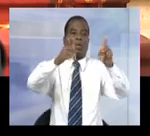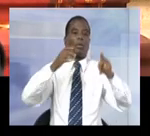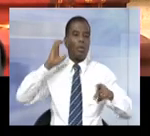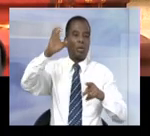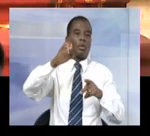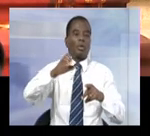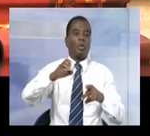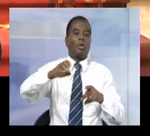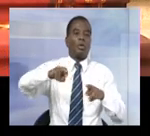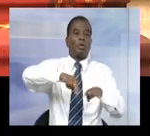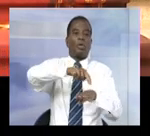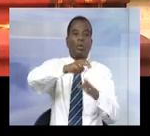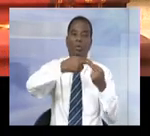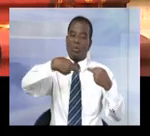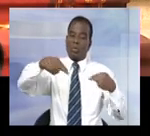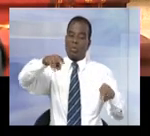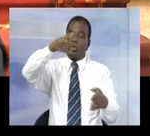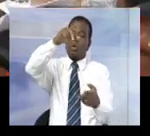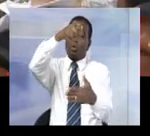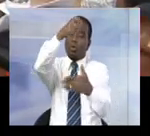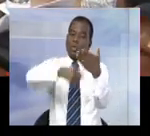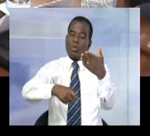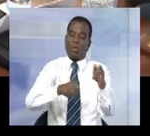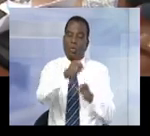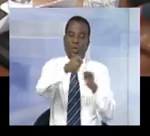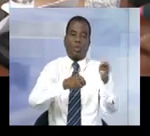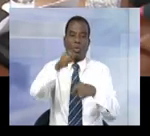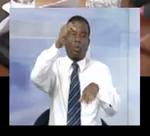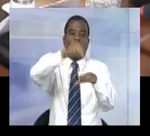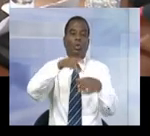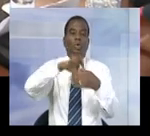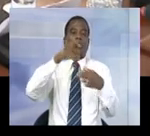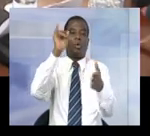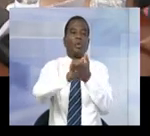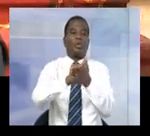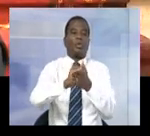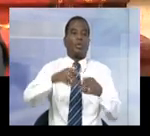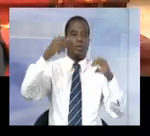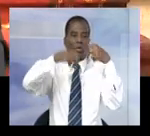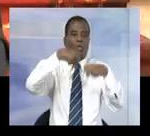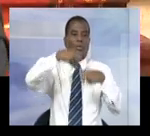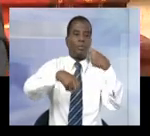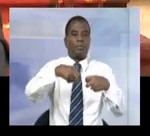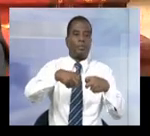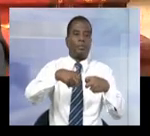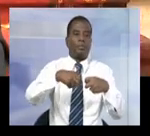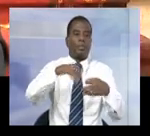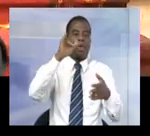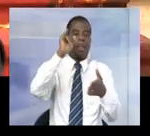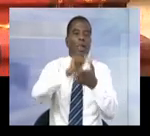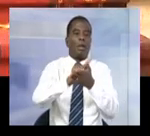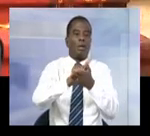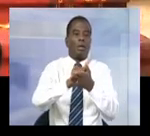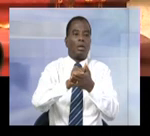également de rationaliser les coûts de gestion de cette problématique. Cette structure